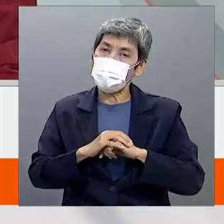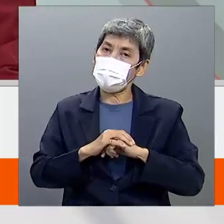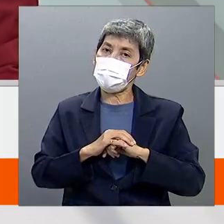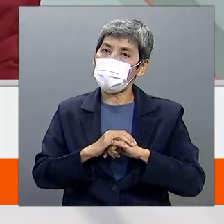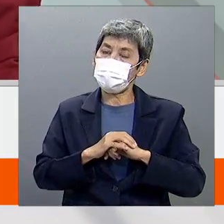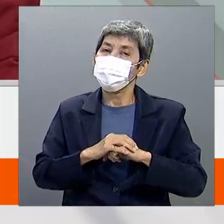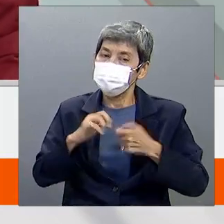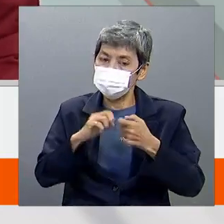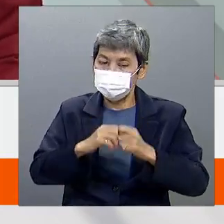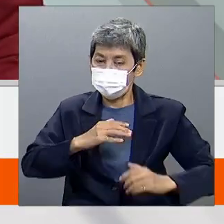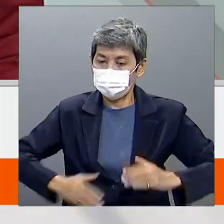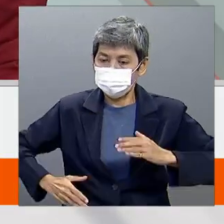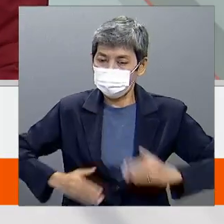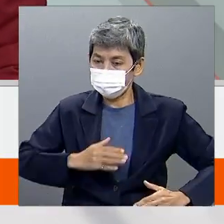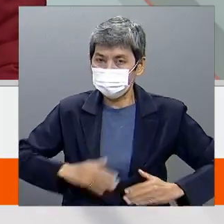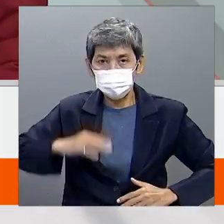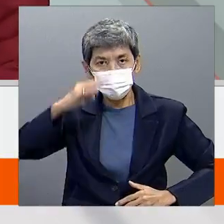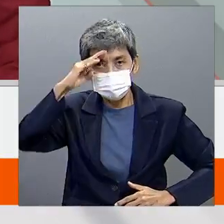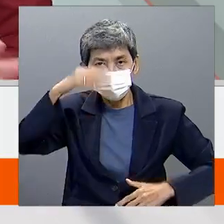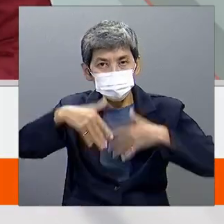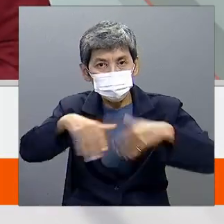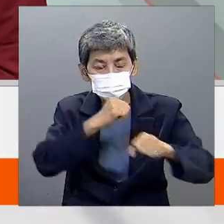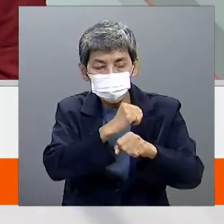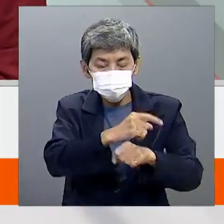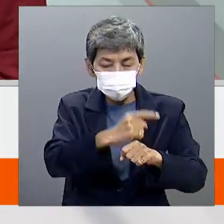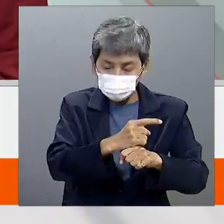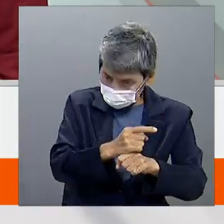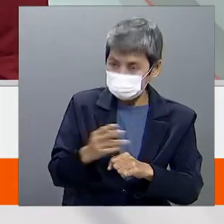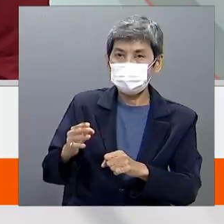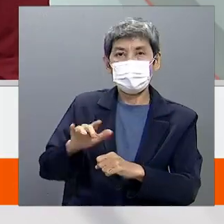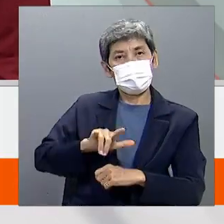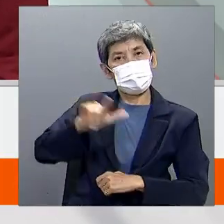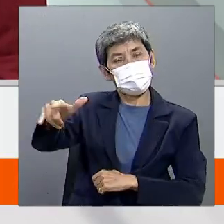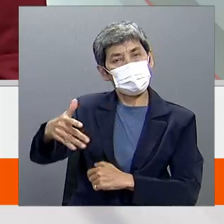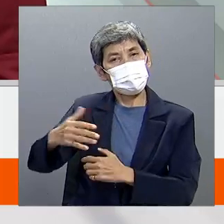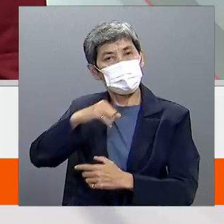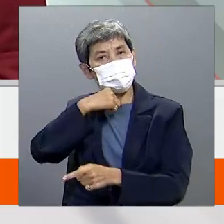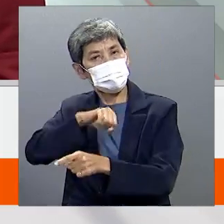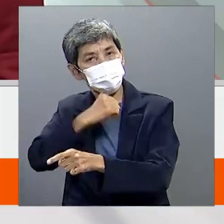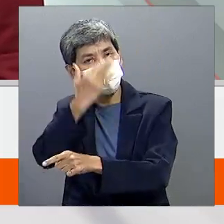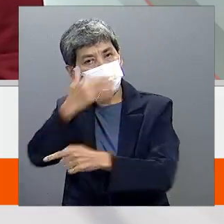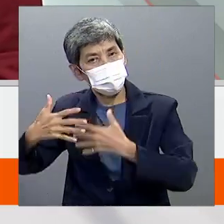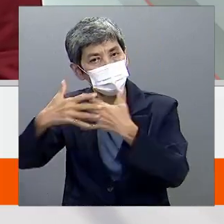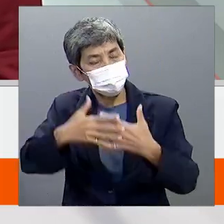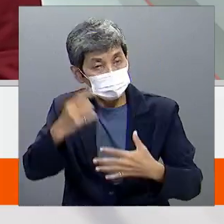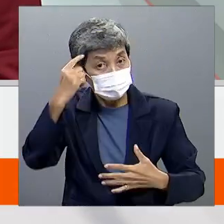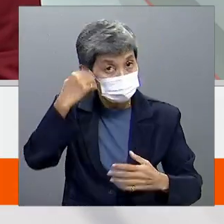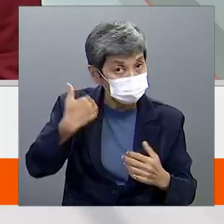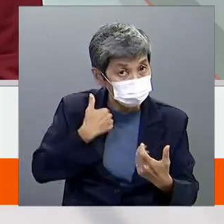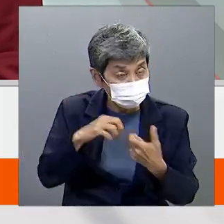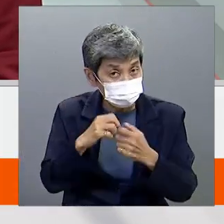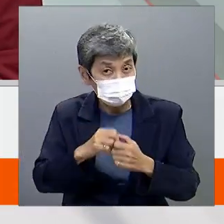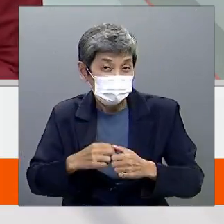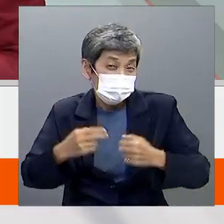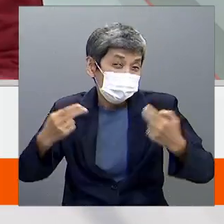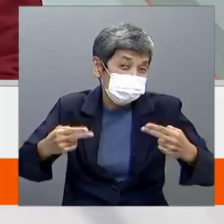อบก่อตั้งกองทัพประชาชนจีนขึ้นมาด้วยแล้วอย่างนี้เนี่ยมันมีโอกาสสุ่มเสี่ยงที่อาจจะเกิดสงคราม